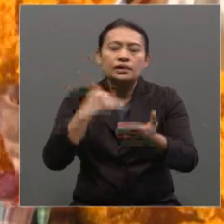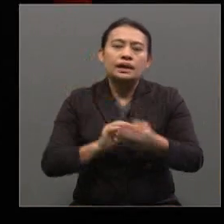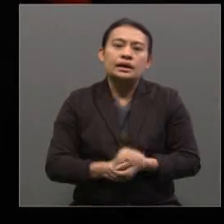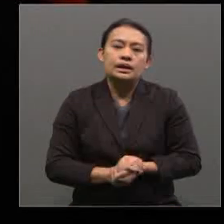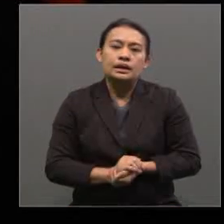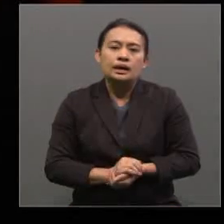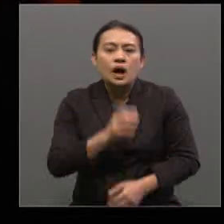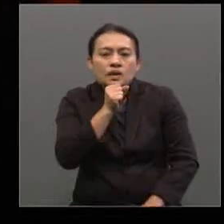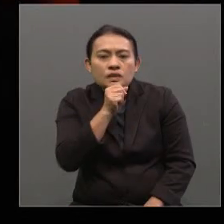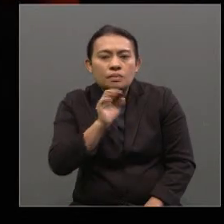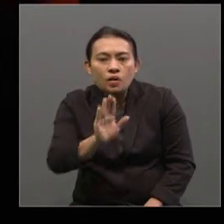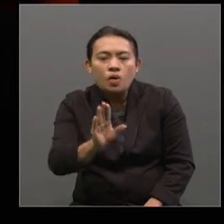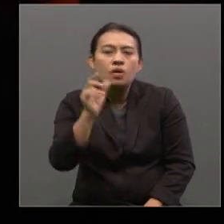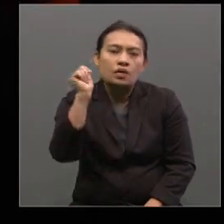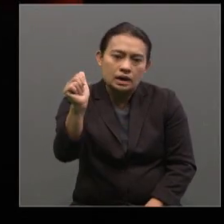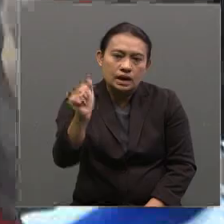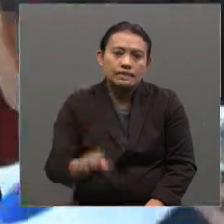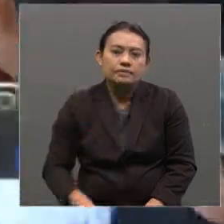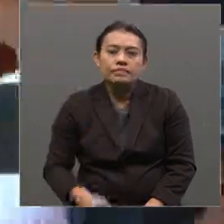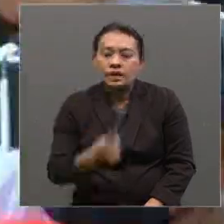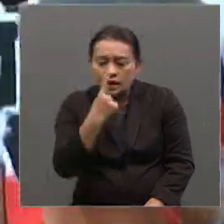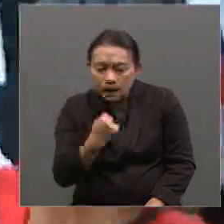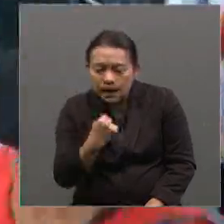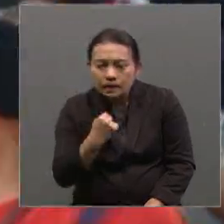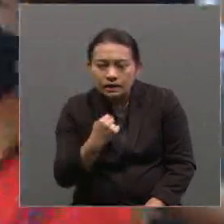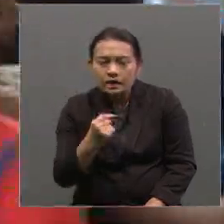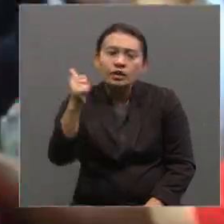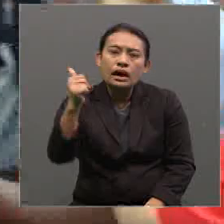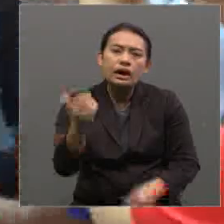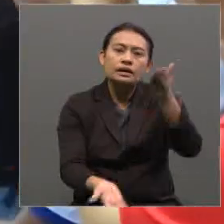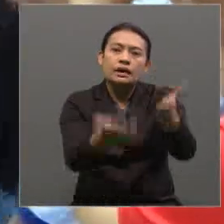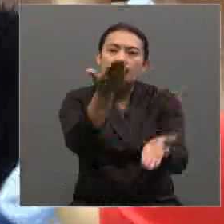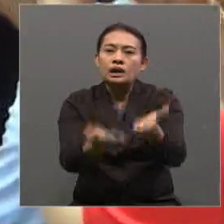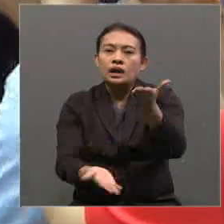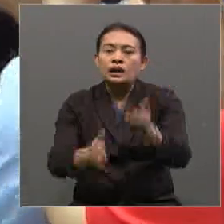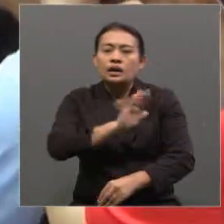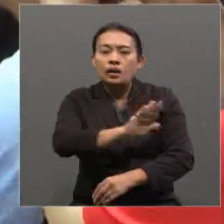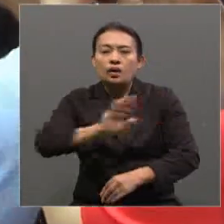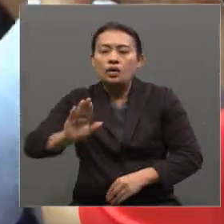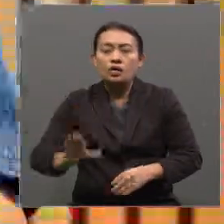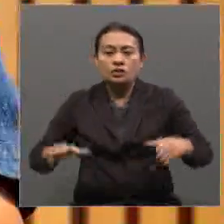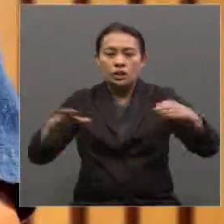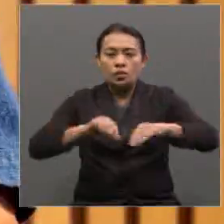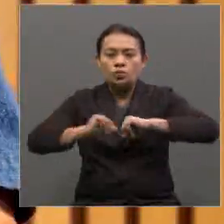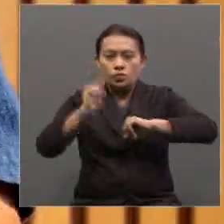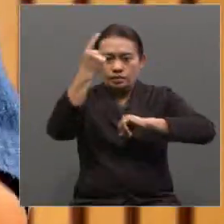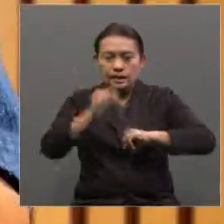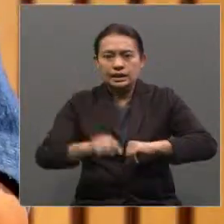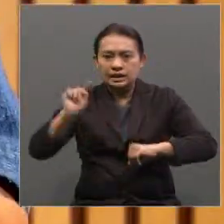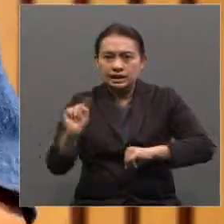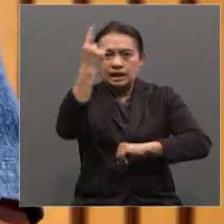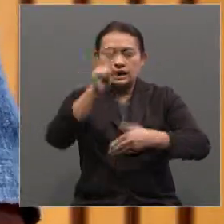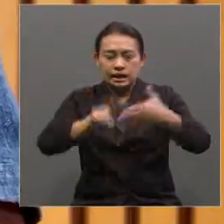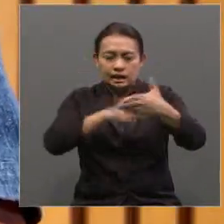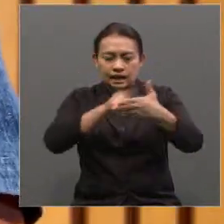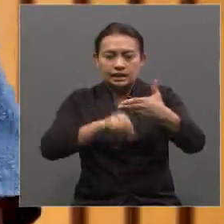บบส้มจี๊ดก็ได้หรือคุณจะเป็นแดงจ๋าก็ได้แต่มันต้องคนยุคนี้คนรุ่นใหม่ๆ First Voter เนี่ยเขาต้อง